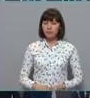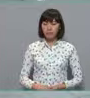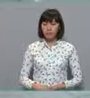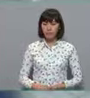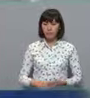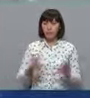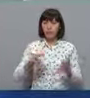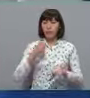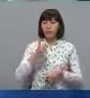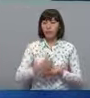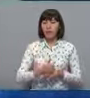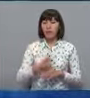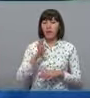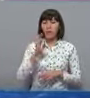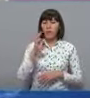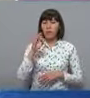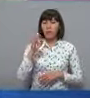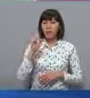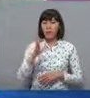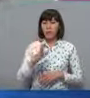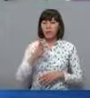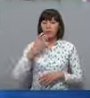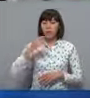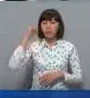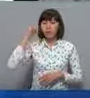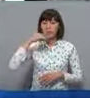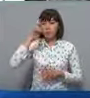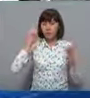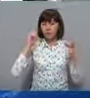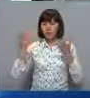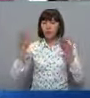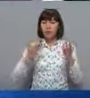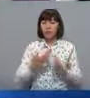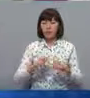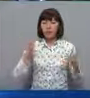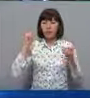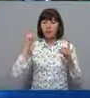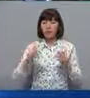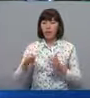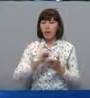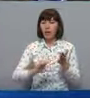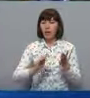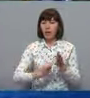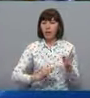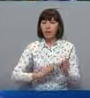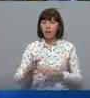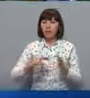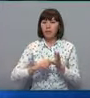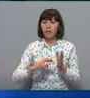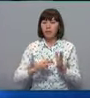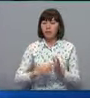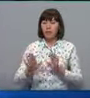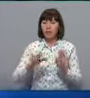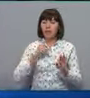Вице-премьер бастаған делегация Мұхтар Әуезов атындағы Оңтүстік Қазақстан мемлекеттік университетіне барды. Онда студенттердің авторлығымен жүзеге асқан жобалардың